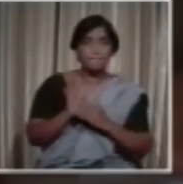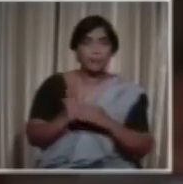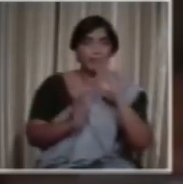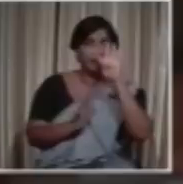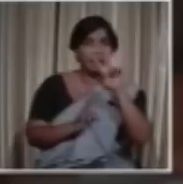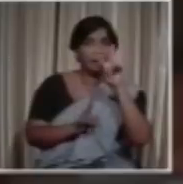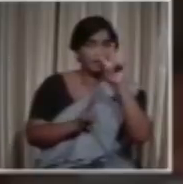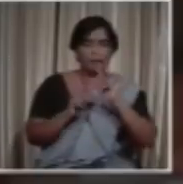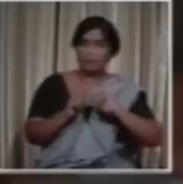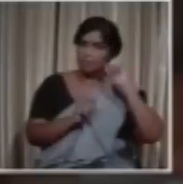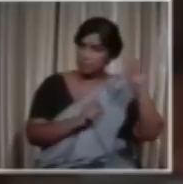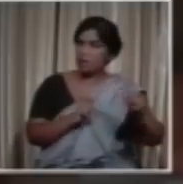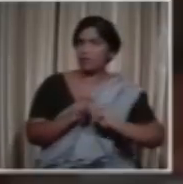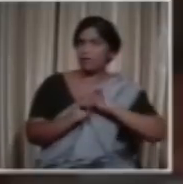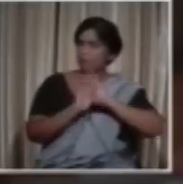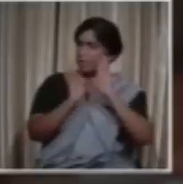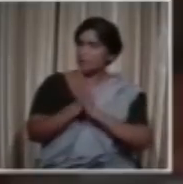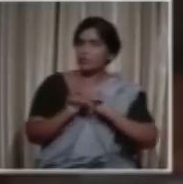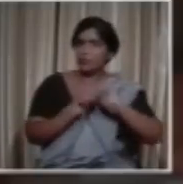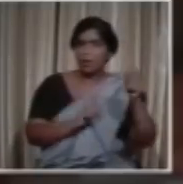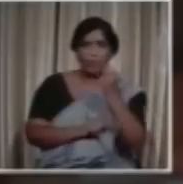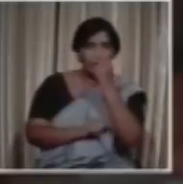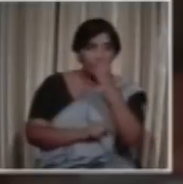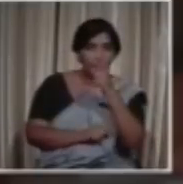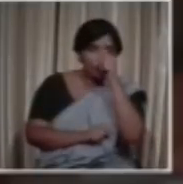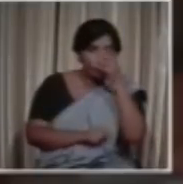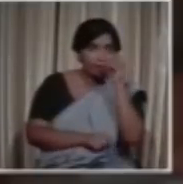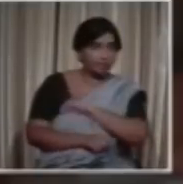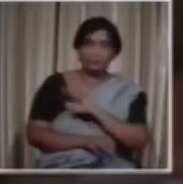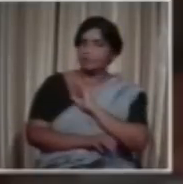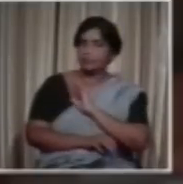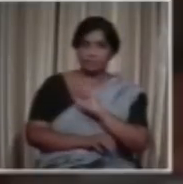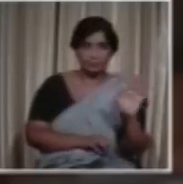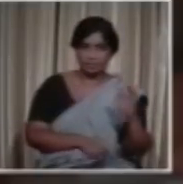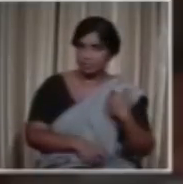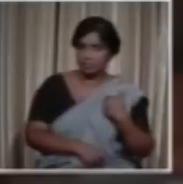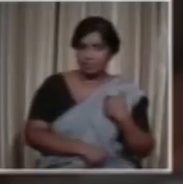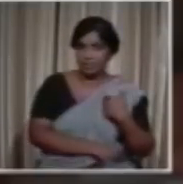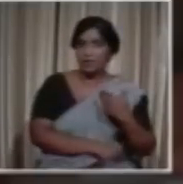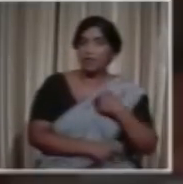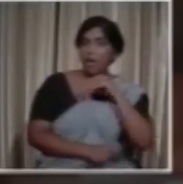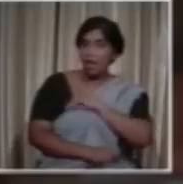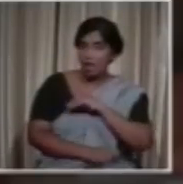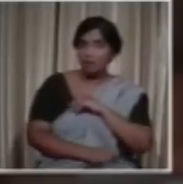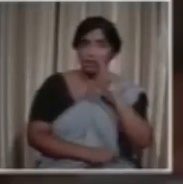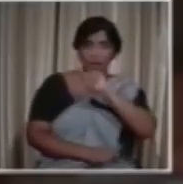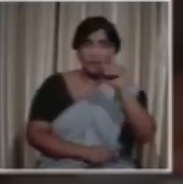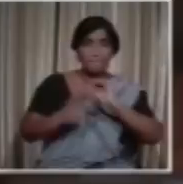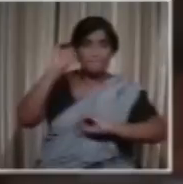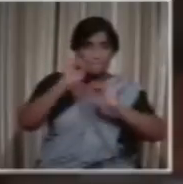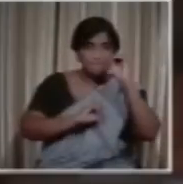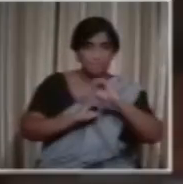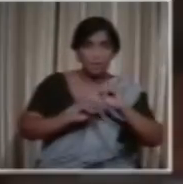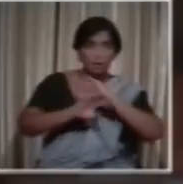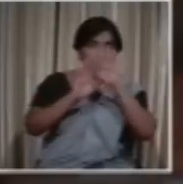අම සතේකටම ගැවල තියෙන. එක රුපියලක් අපි මේකෙන් හම්බ කරලා නැහැ. මගේ ආදායමෙන් 10%ක්වත් මේ සියලු වර